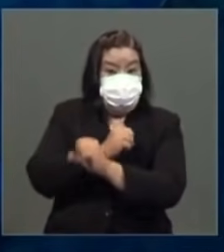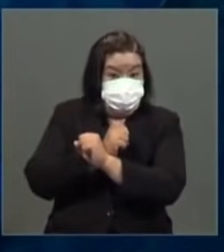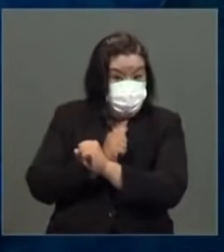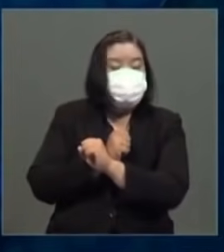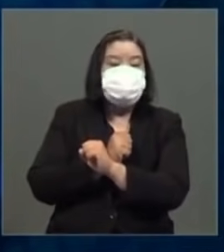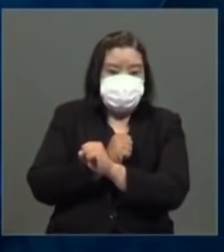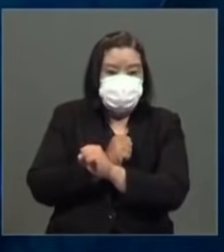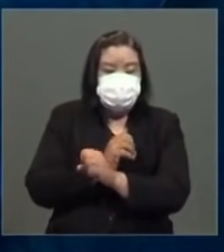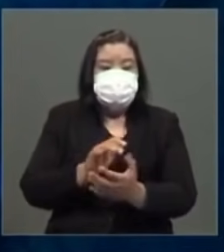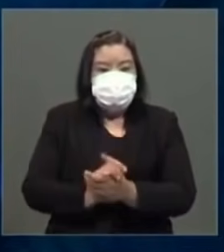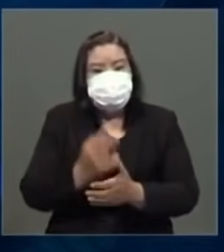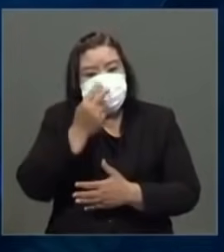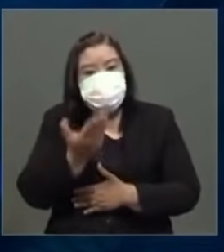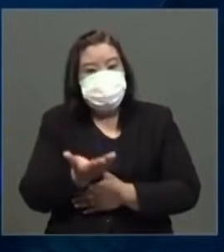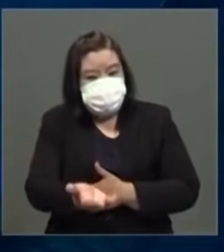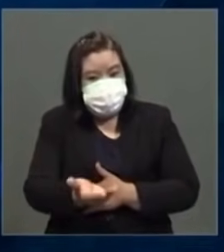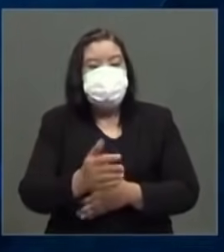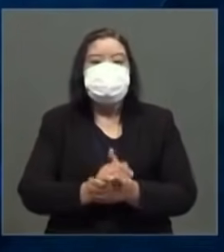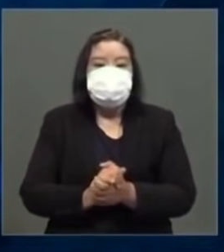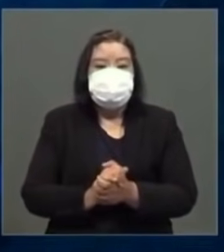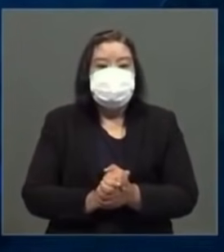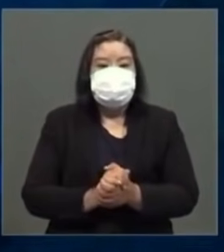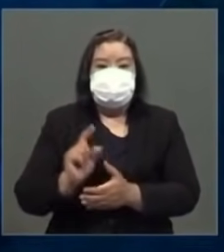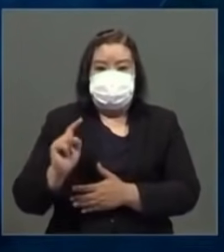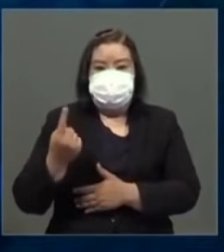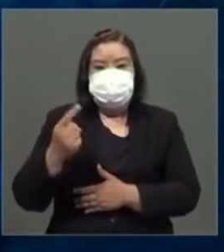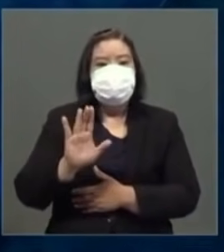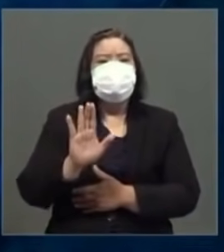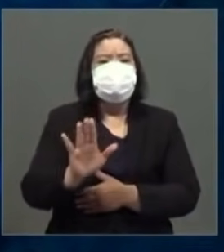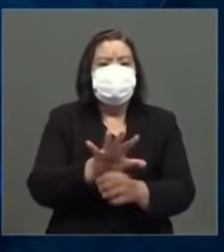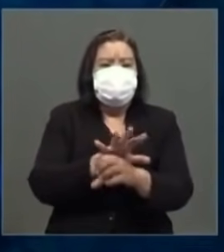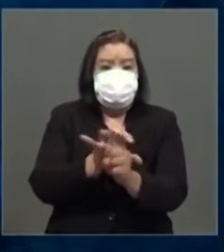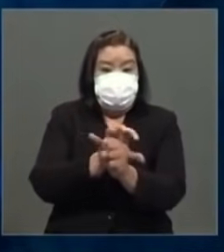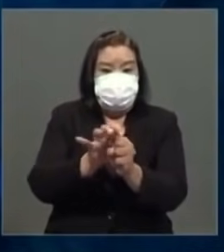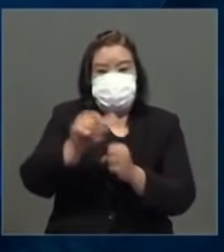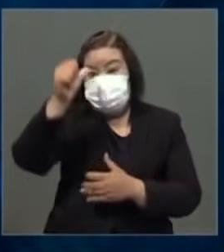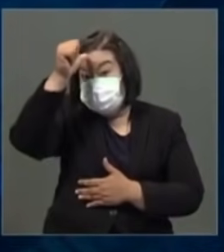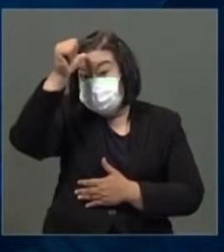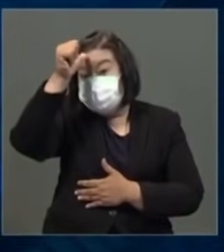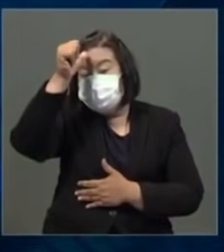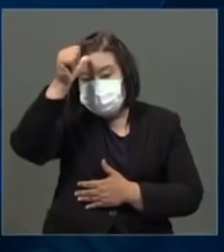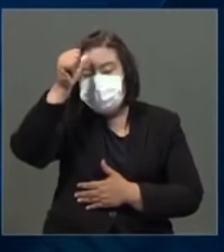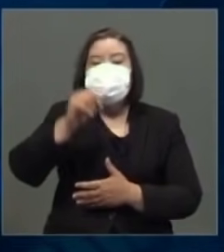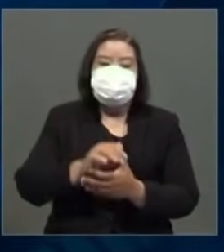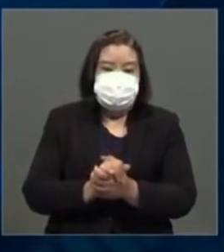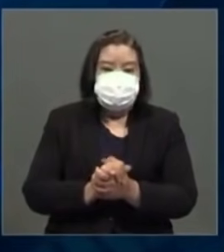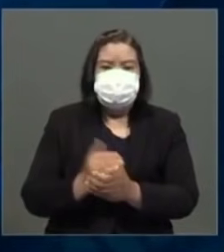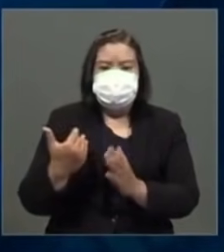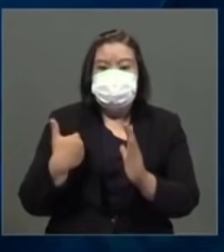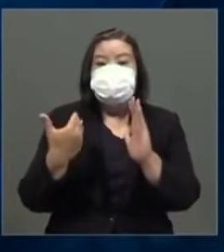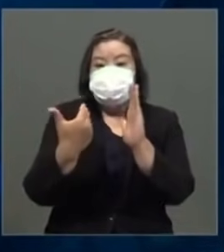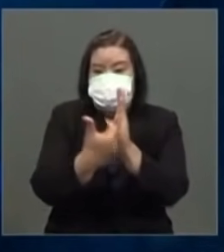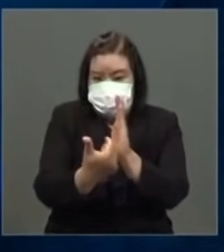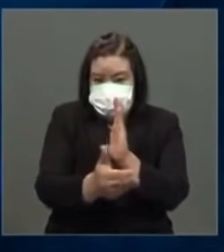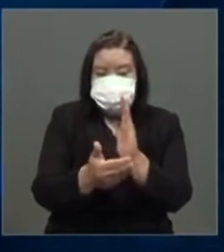ระจายที่เราต้องติดตามคือสายพันธุ์เดลต้าหรืออินเดียเนี่ยนะครับจะเห็นว่าทางภาคอีสานภาค